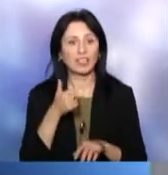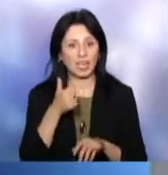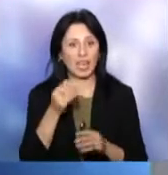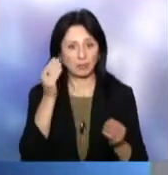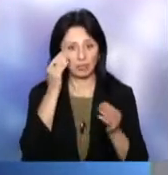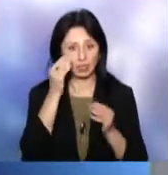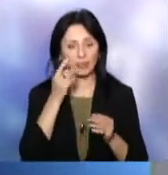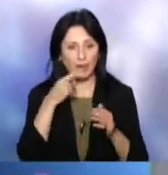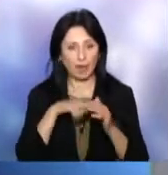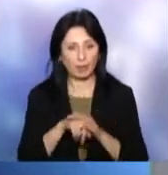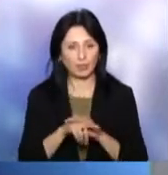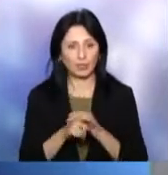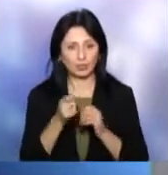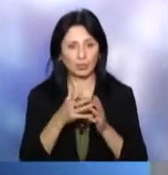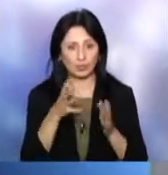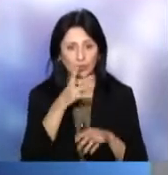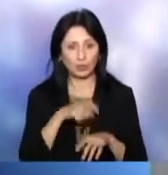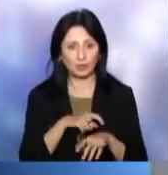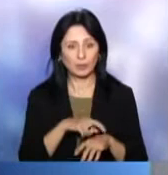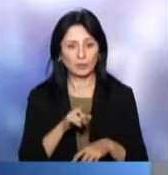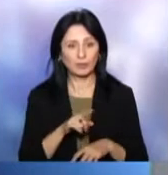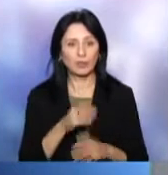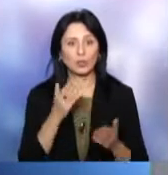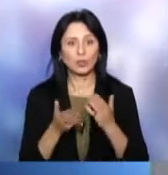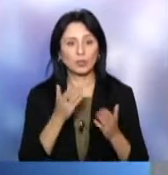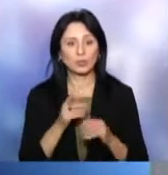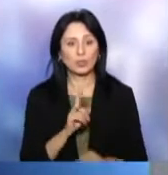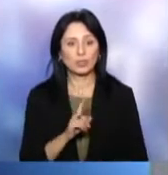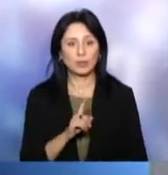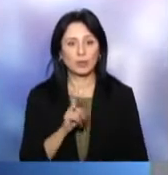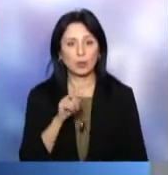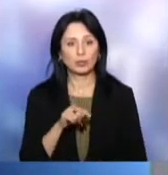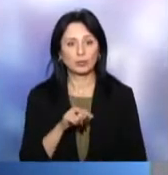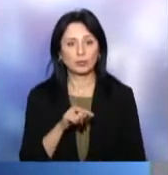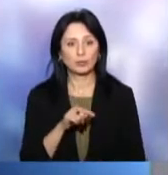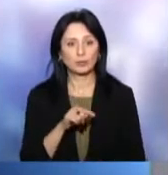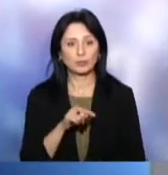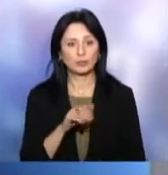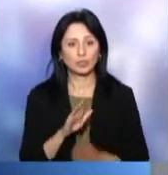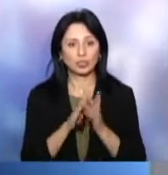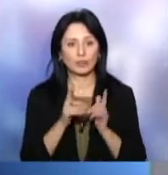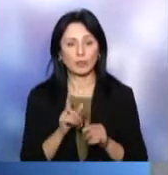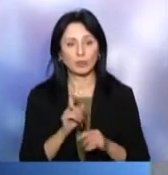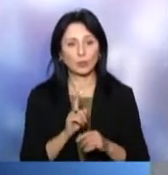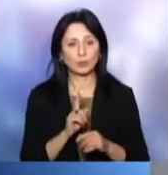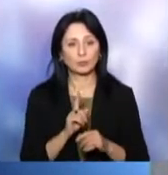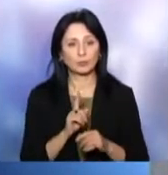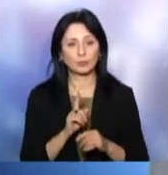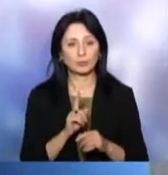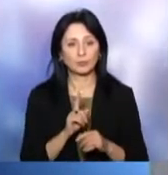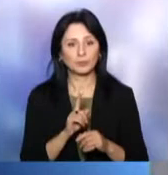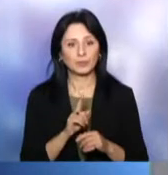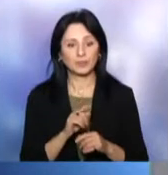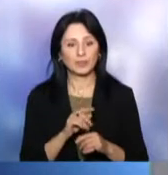მსჯელობა გამოგვივიდოდა, ცოტა მეტი დრო რო გქონდეს, თუმცა მოდით შევთანხმდეთ, რომ